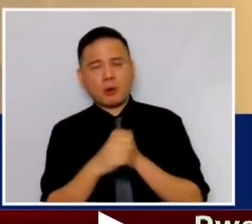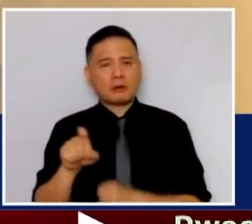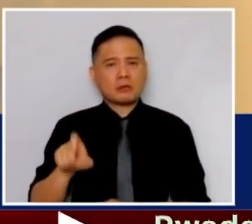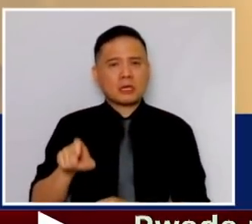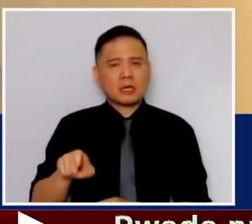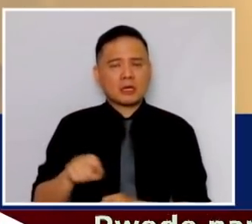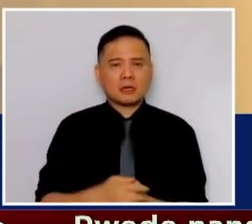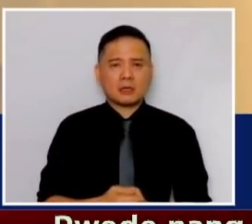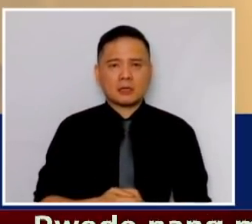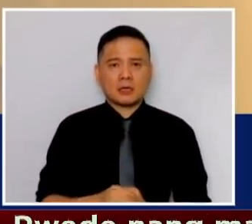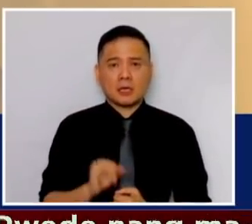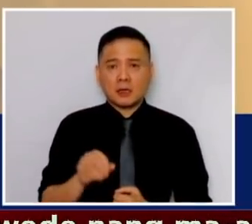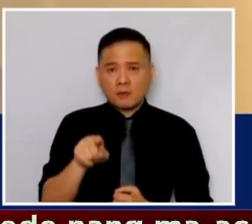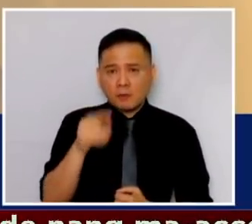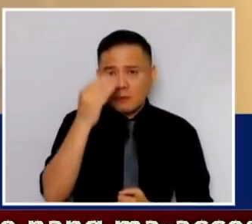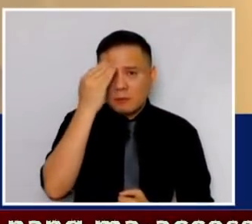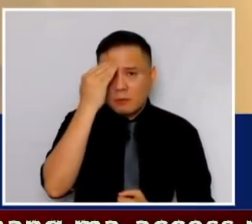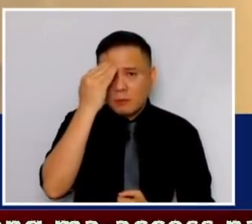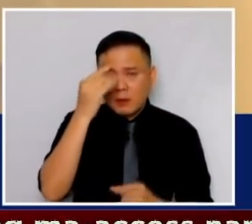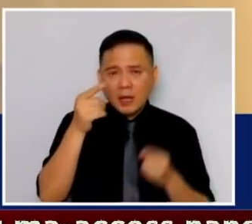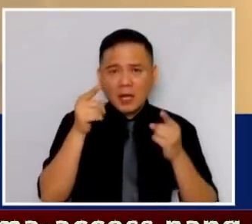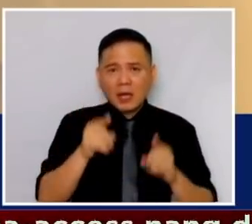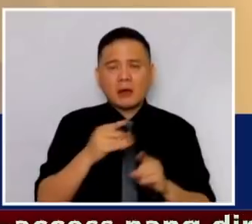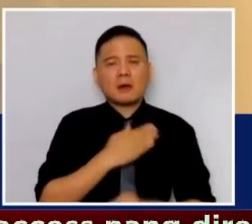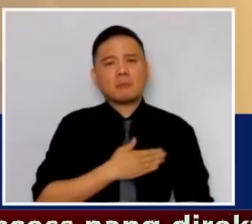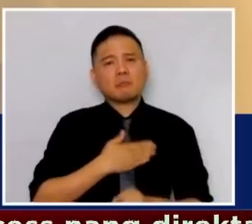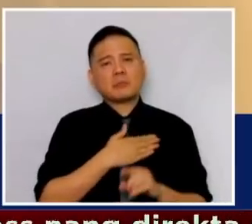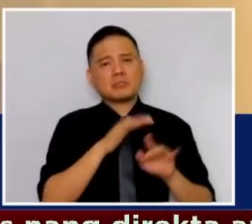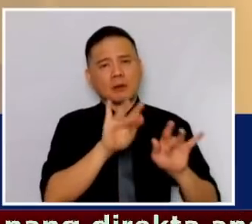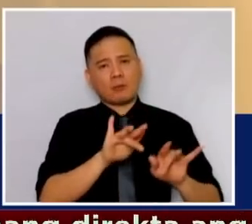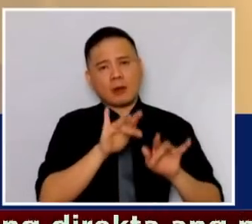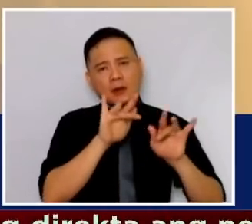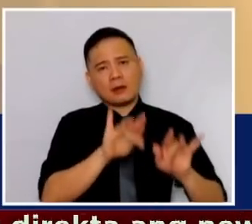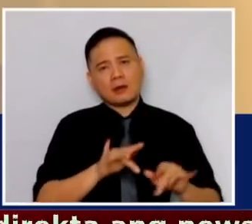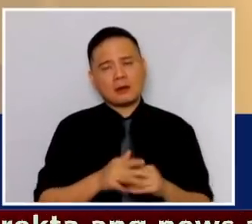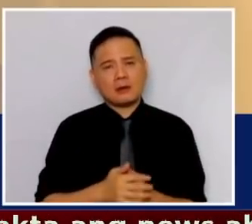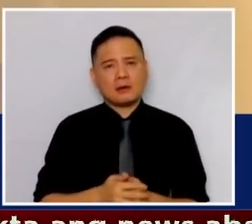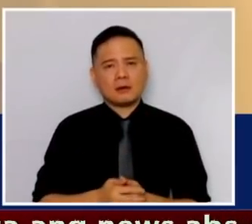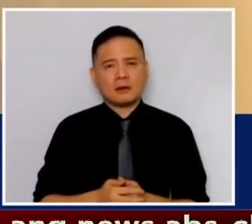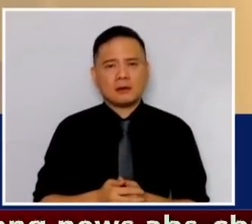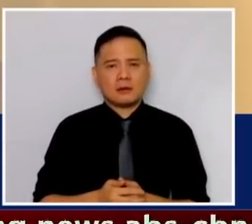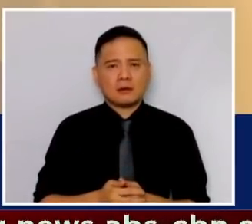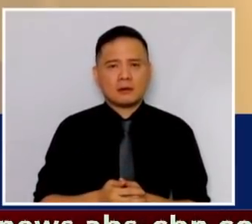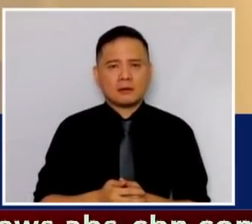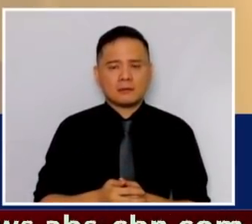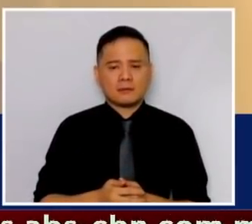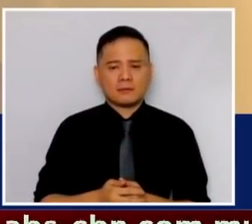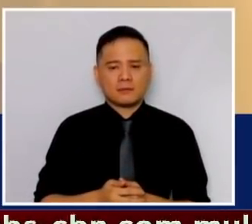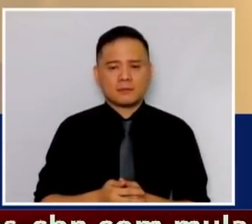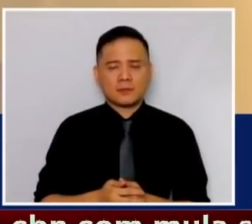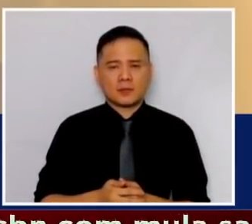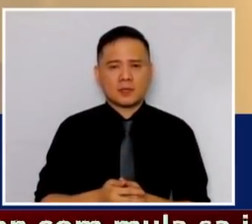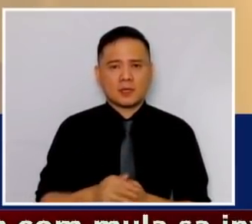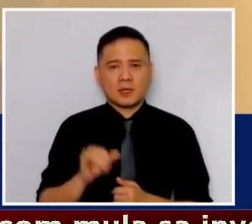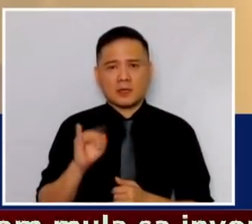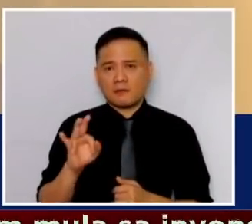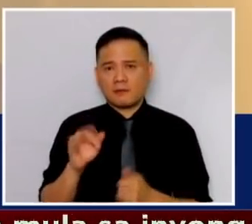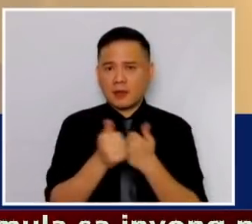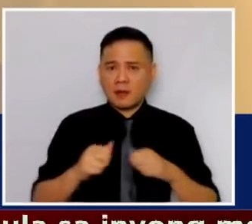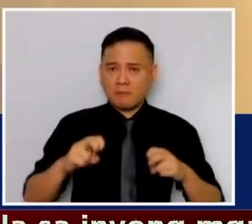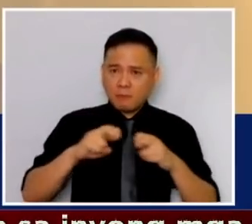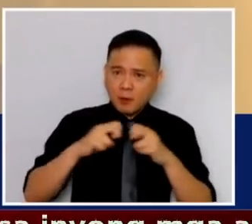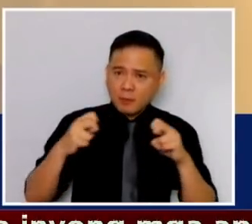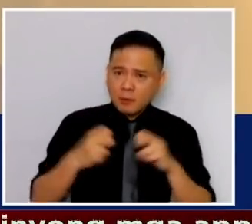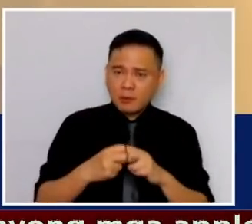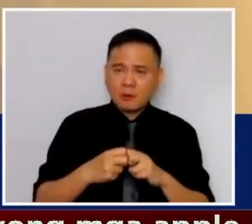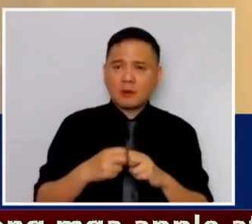kinalaman. Maawa naman po sana sila na sana ay kung may problema man, dapat idaan po